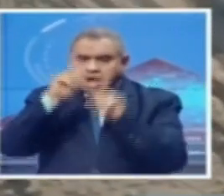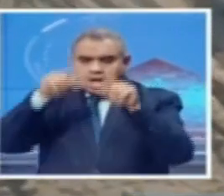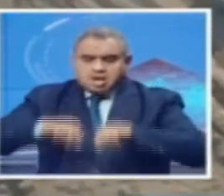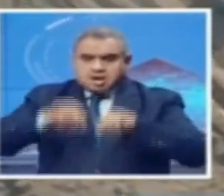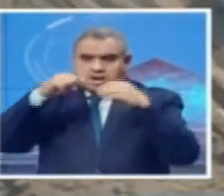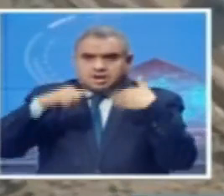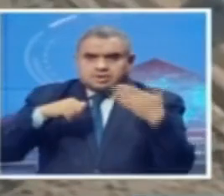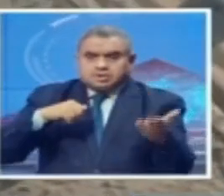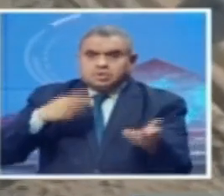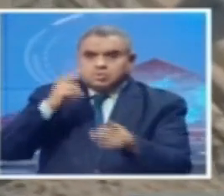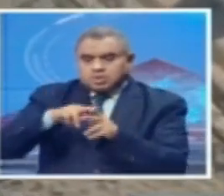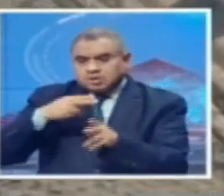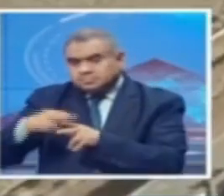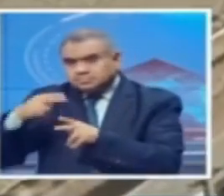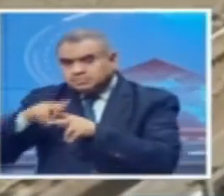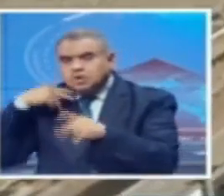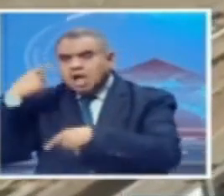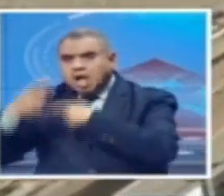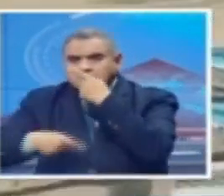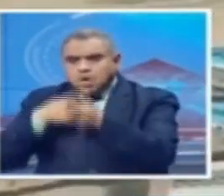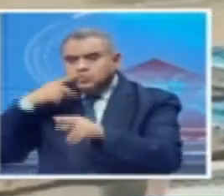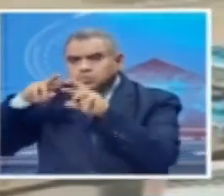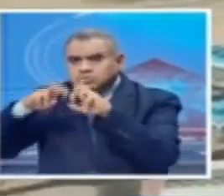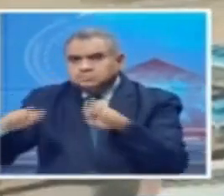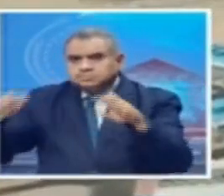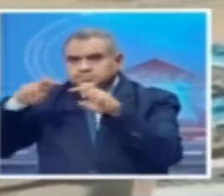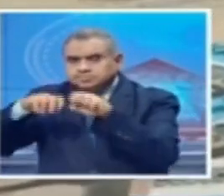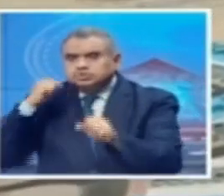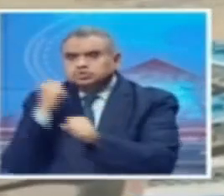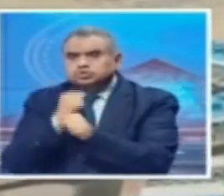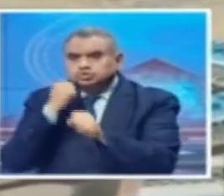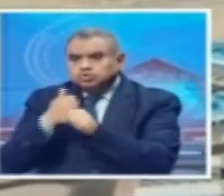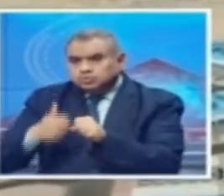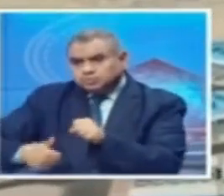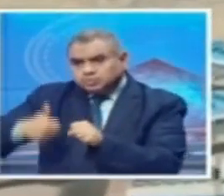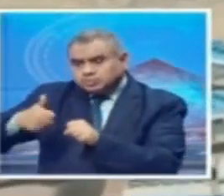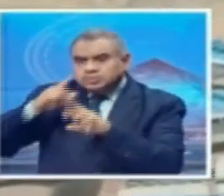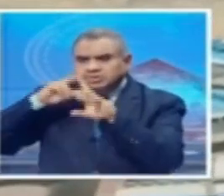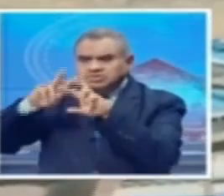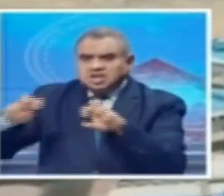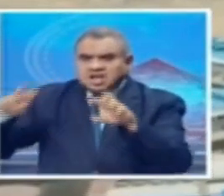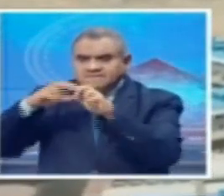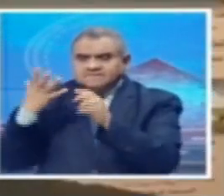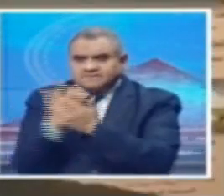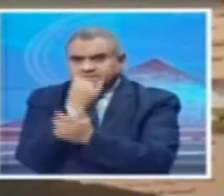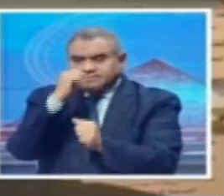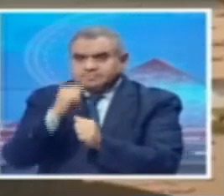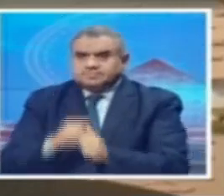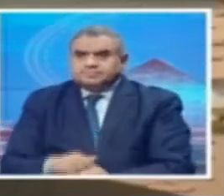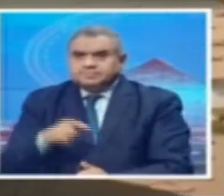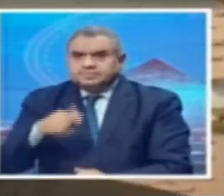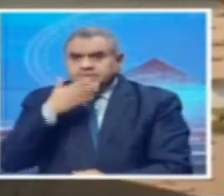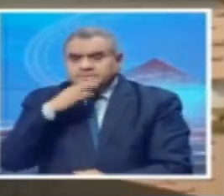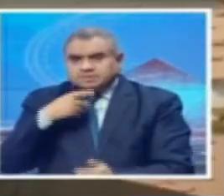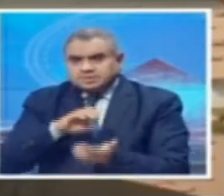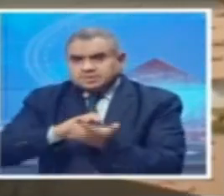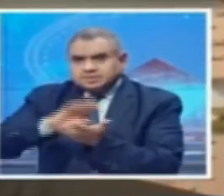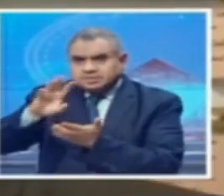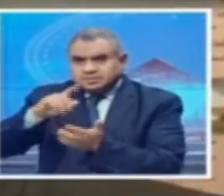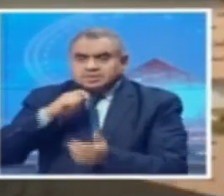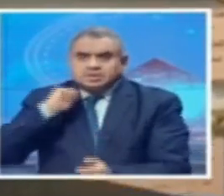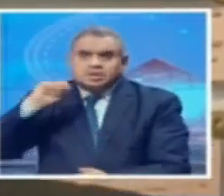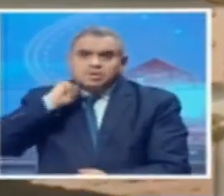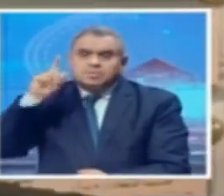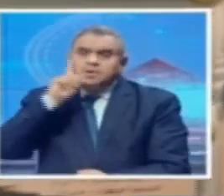بشكل دائم مع المستثمرين لحين بدء التشغيل الفعلي لخطوط الإنتاج. النهاردة سلمنا محافظة بني